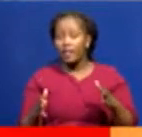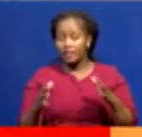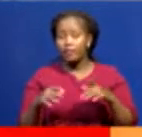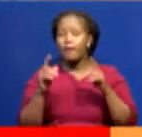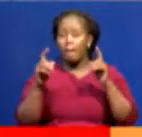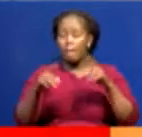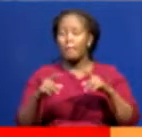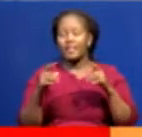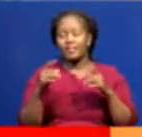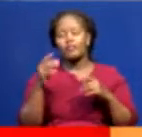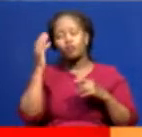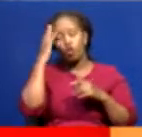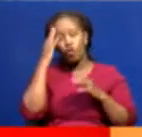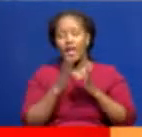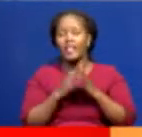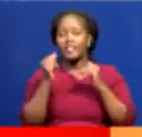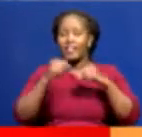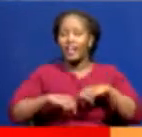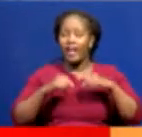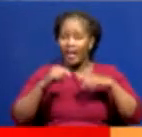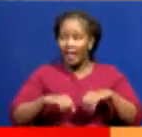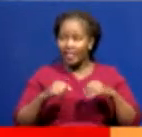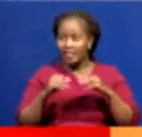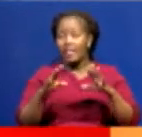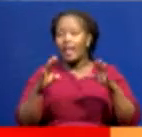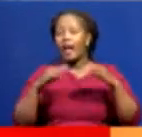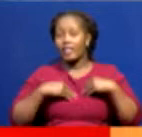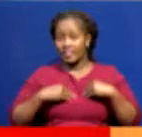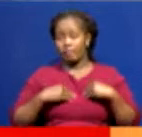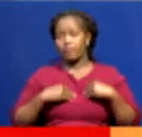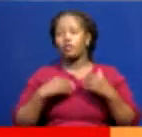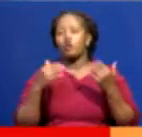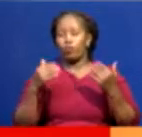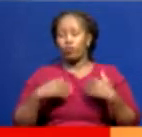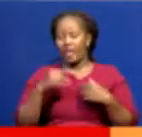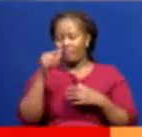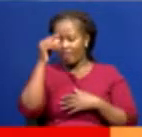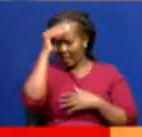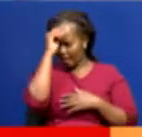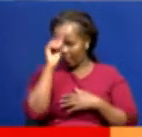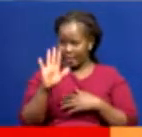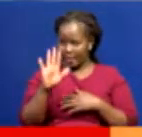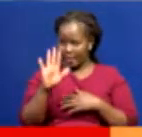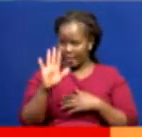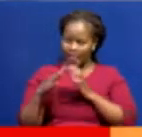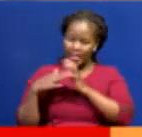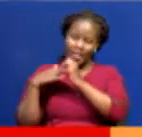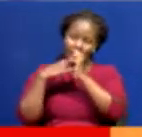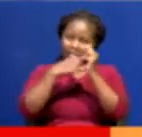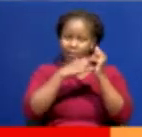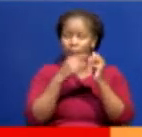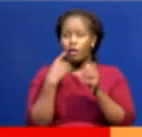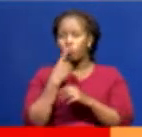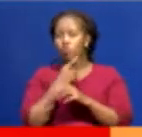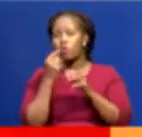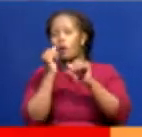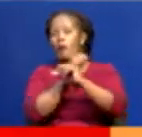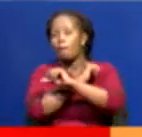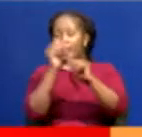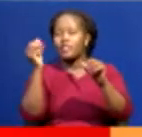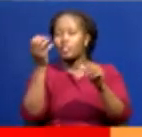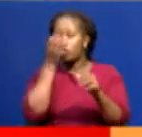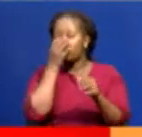wakubali kwamba kwanza kuna serikali ambaye iko ikiongozwa na Rais William Ruto ambaye